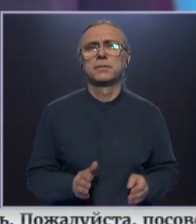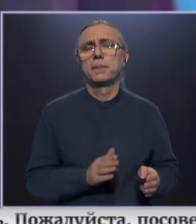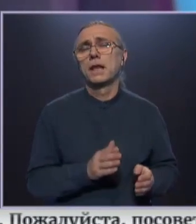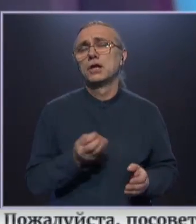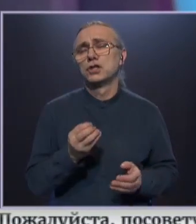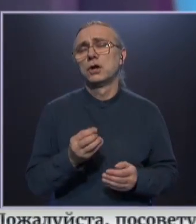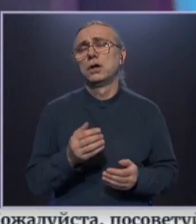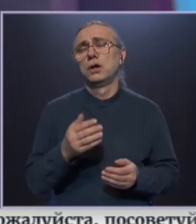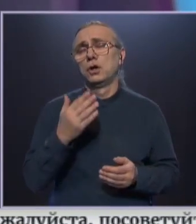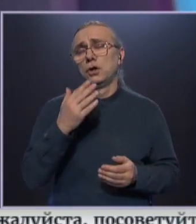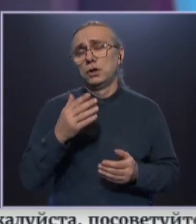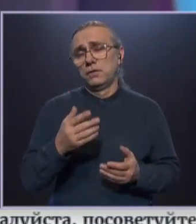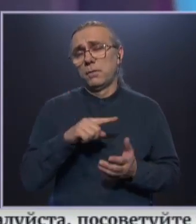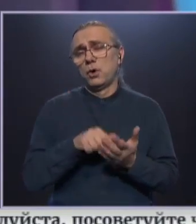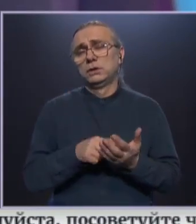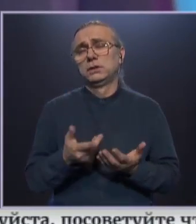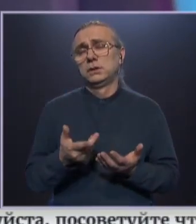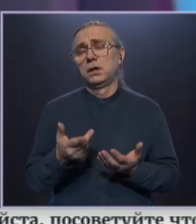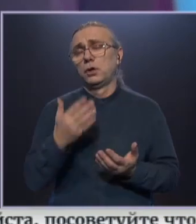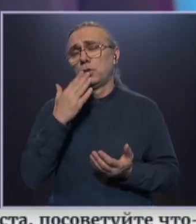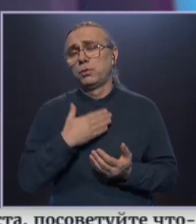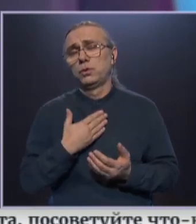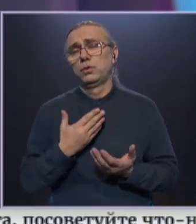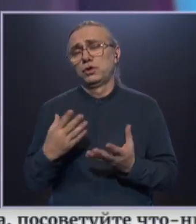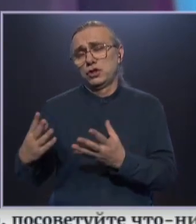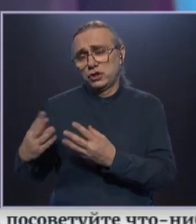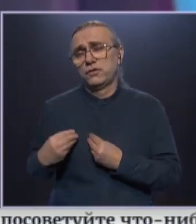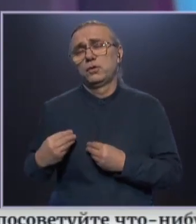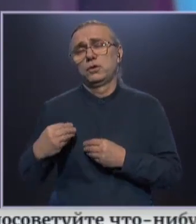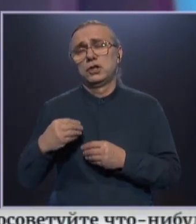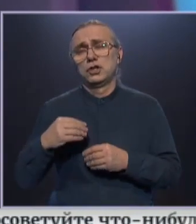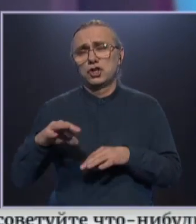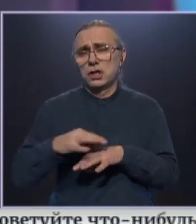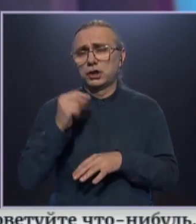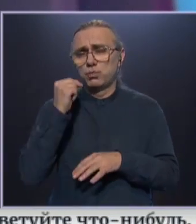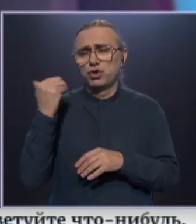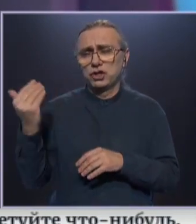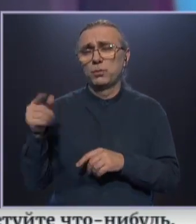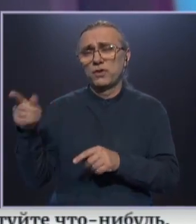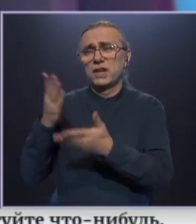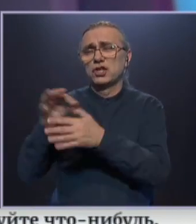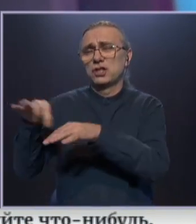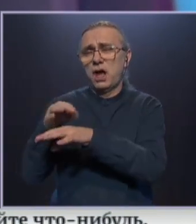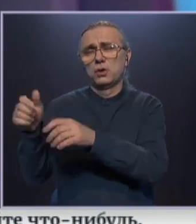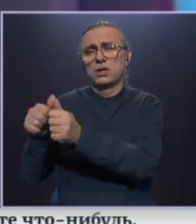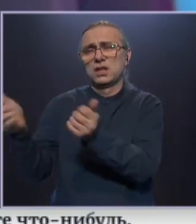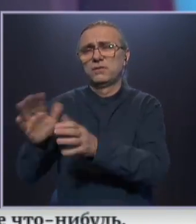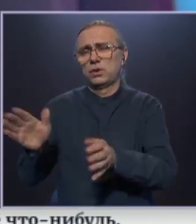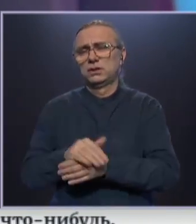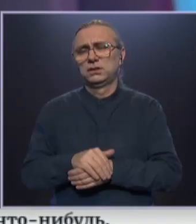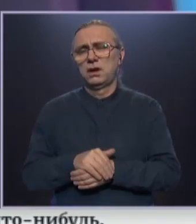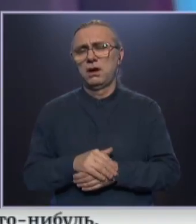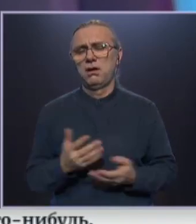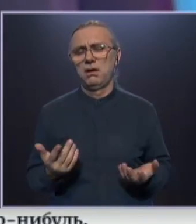мужчиной, говорит, что любит меня, но с женой не разводится, хотя живет со мной. Сердцем понимаю, что надо его бросить, но все время чувствую, что